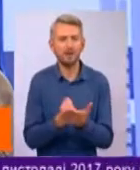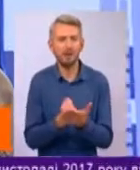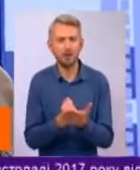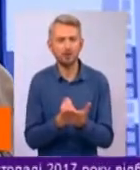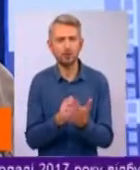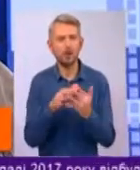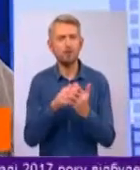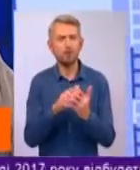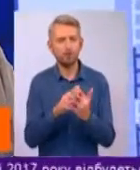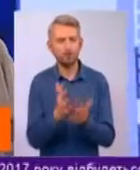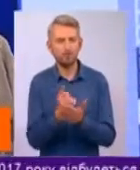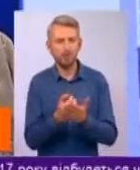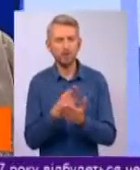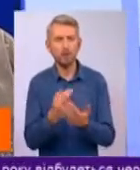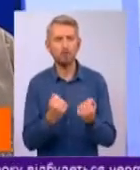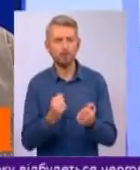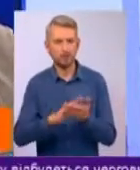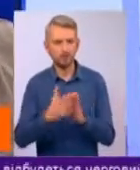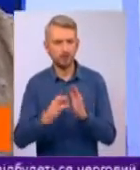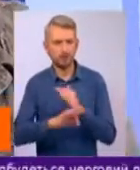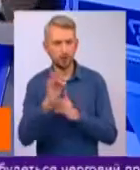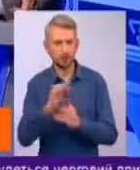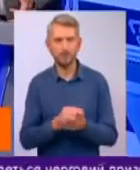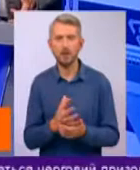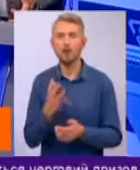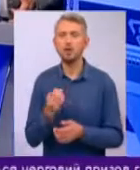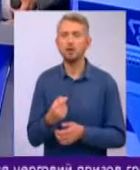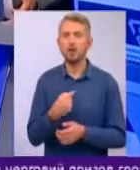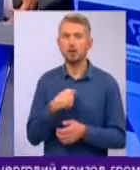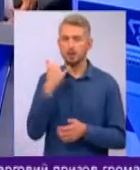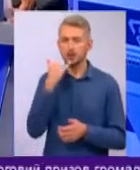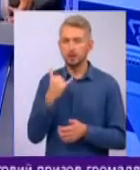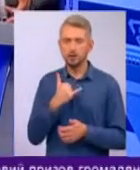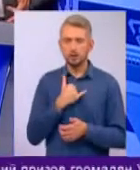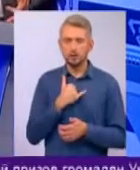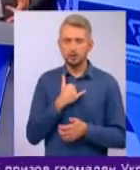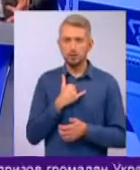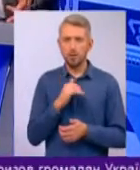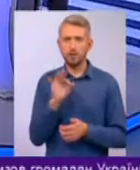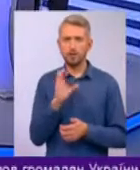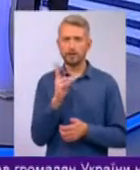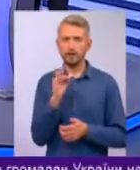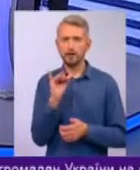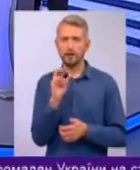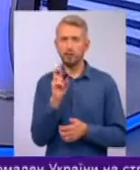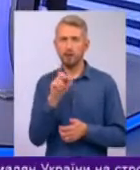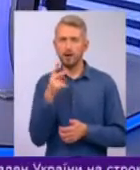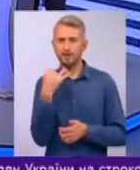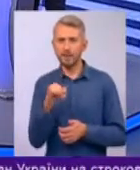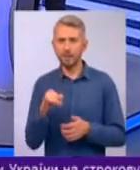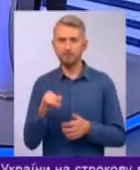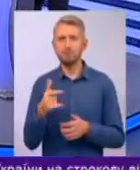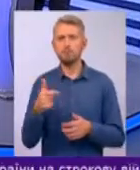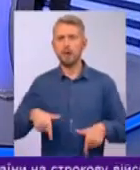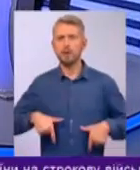же боєприпасів для утримання ситуації на Сході. Угу. Долучається ще до нас телефоном Олександр Скіпальський, генерал-лейтенант, заступник